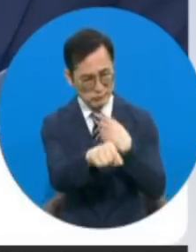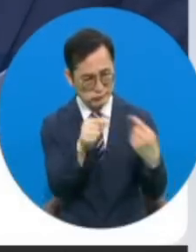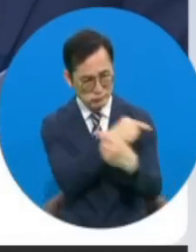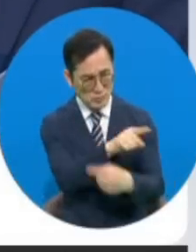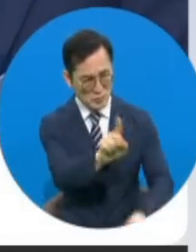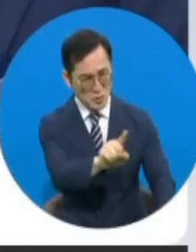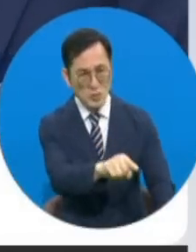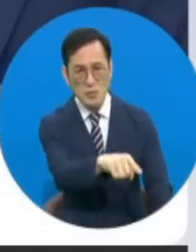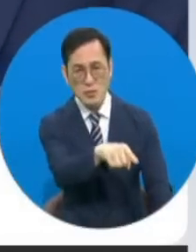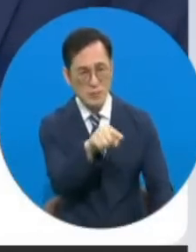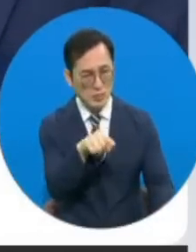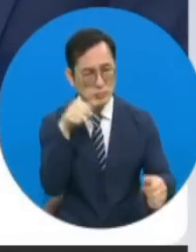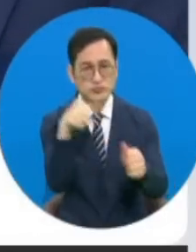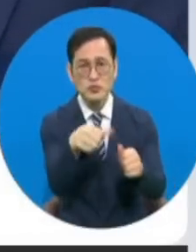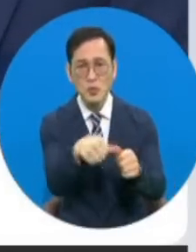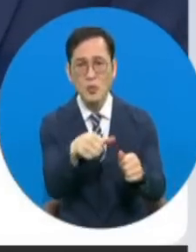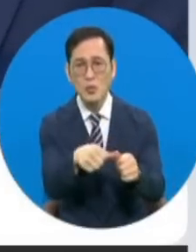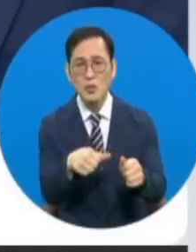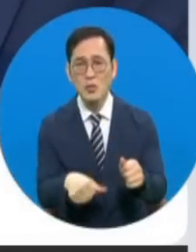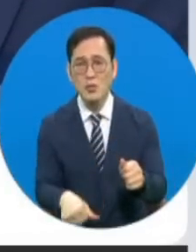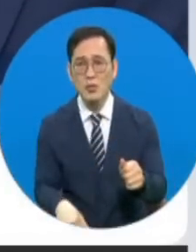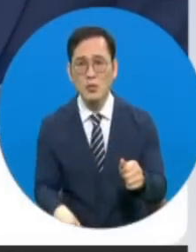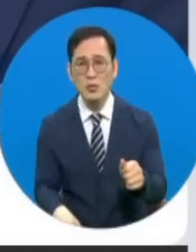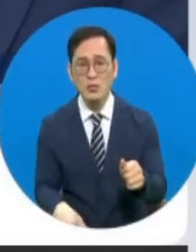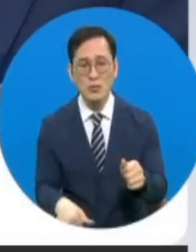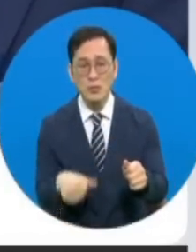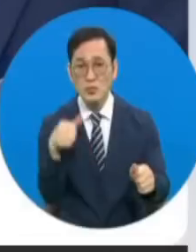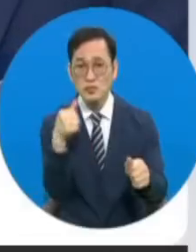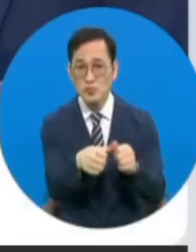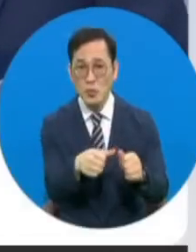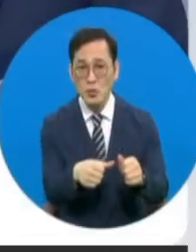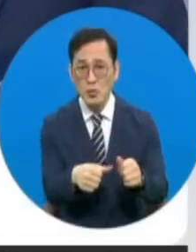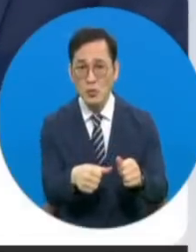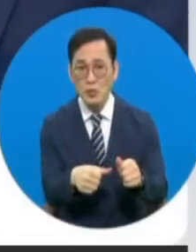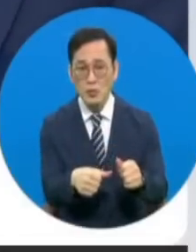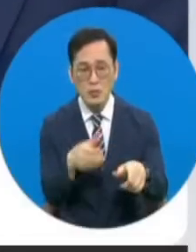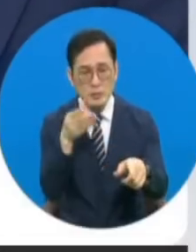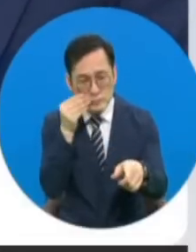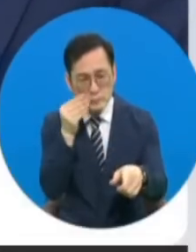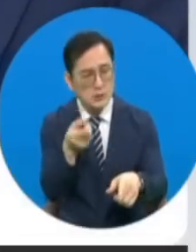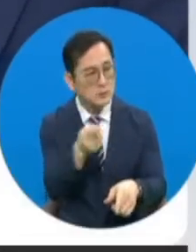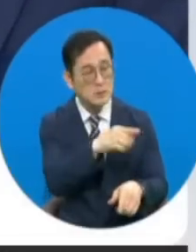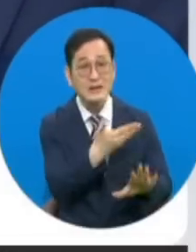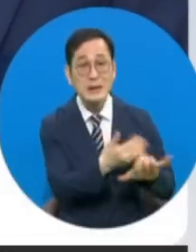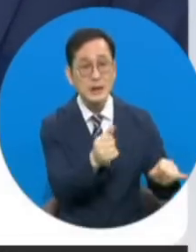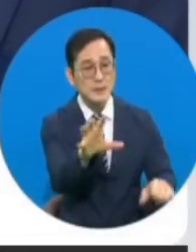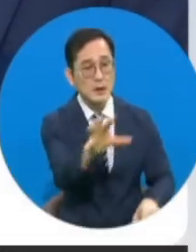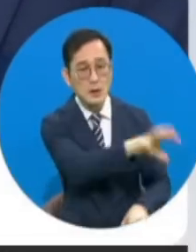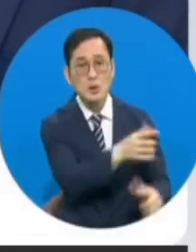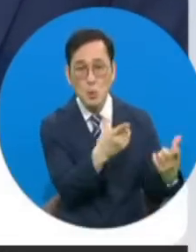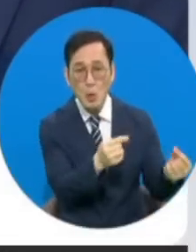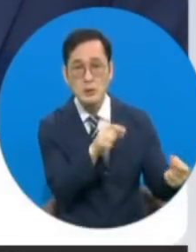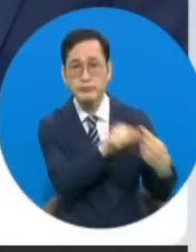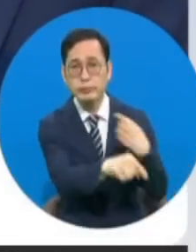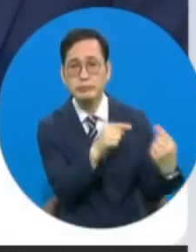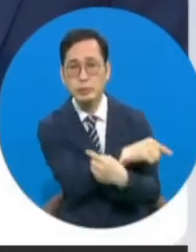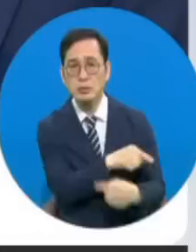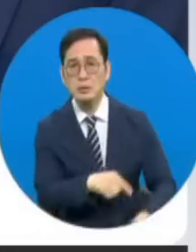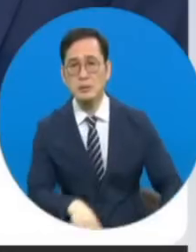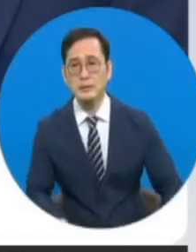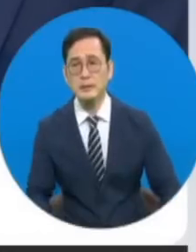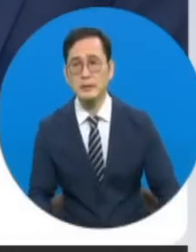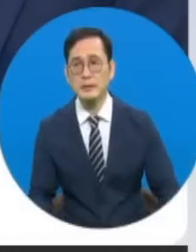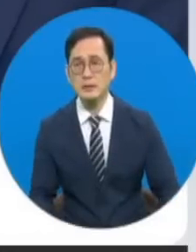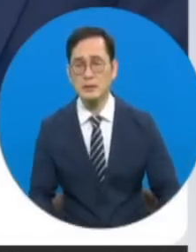장관은 고쳐지기는 커녕 오히려 다른 장관들이 오히려 다른 차관들까지 말을 빙빙 돌려서 하고 있어요 사실